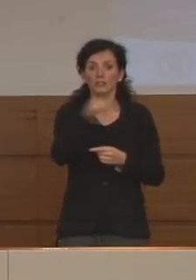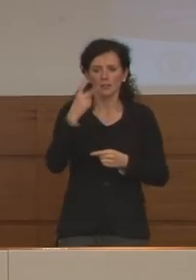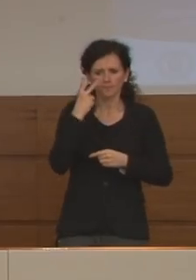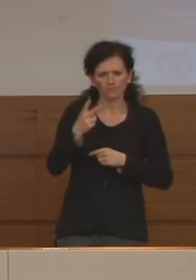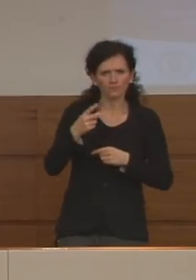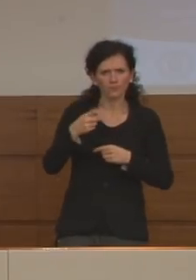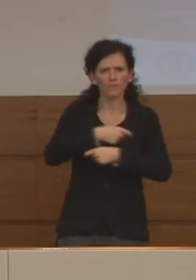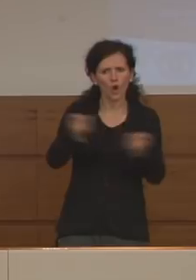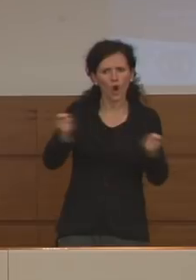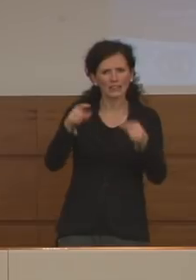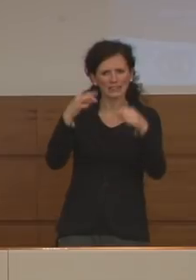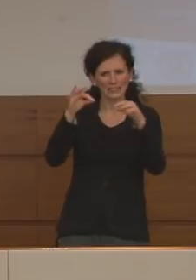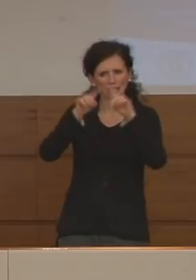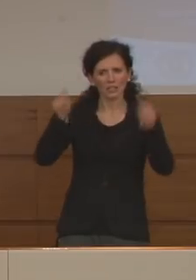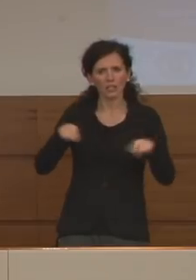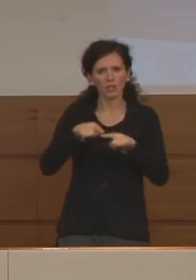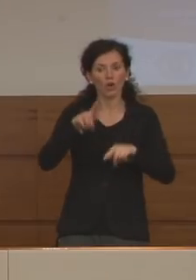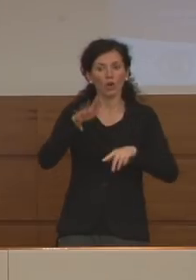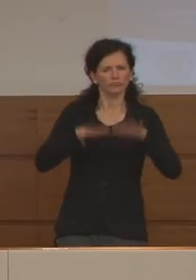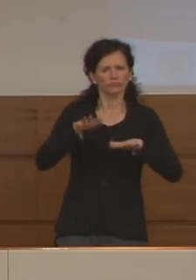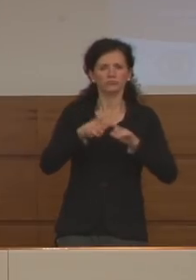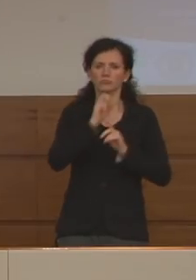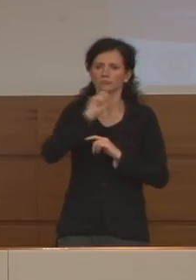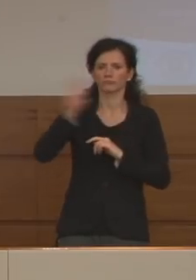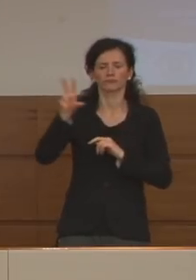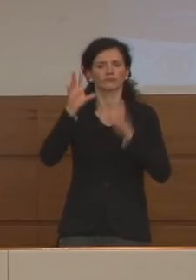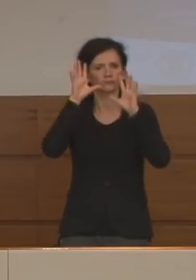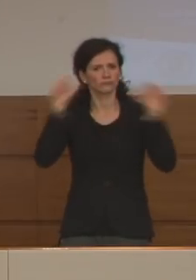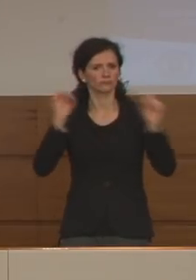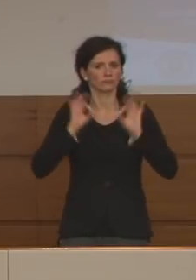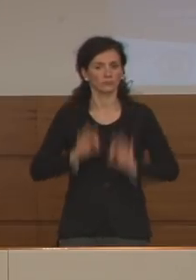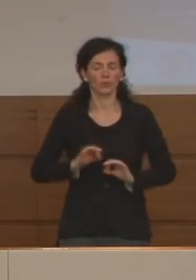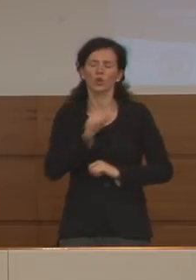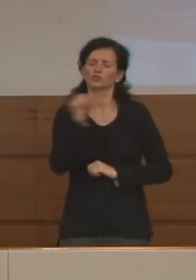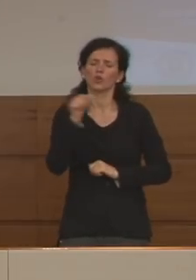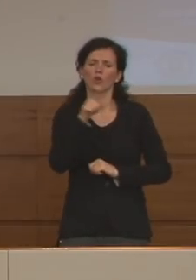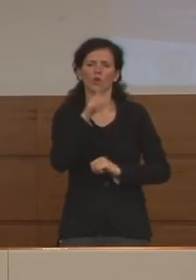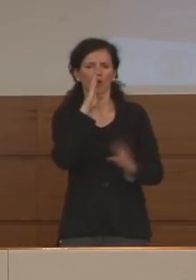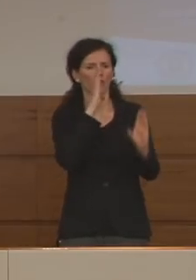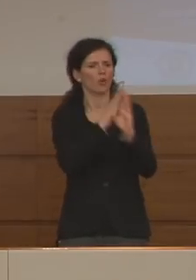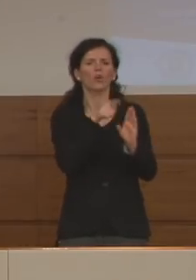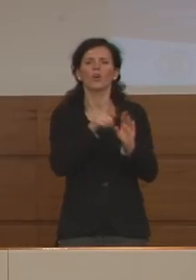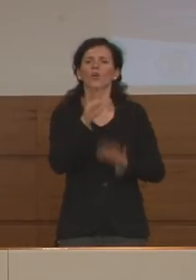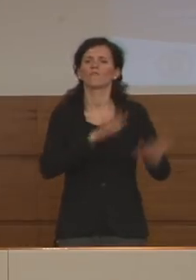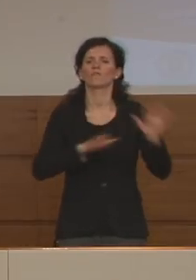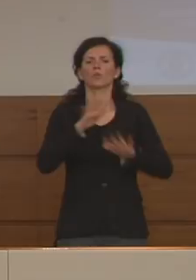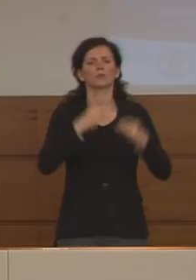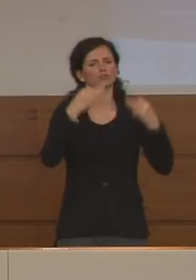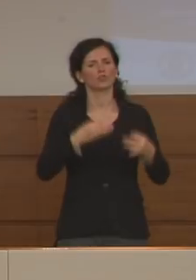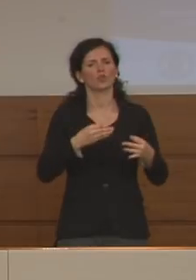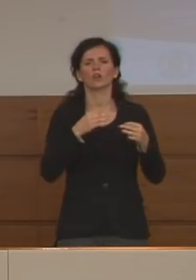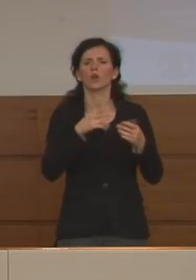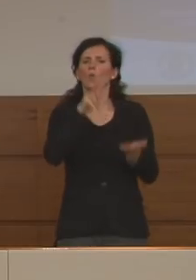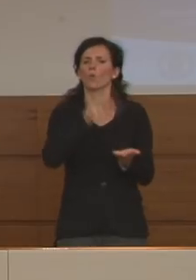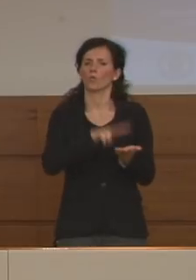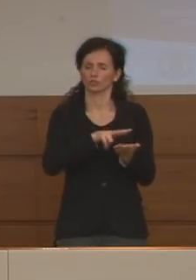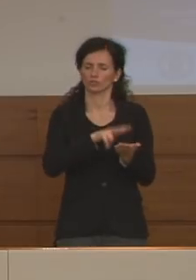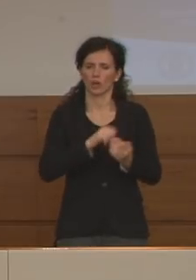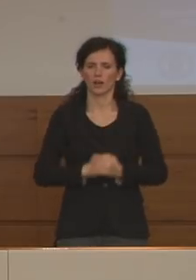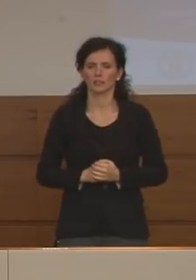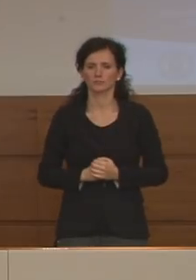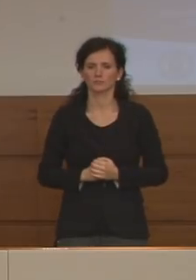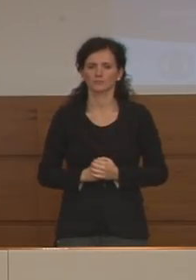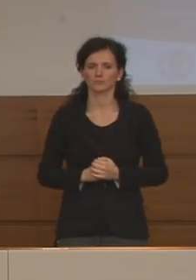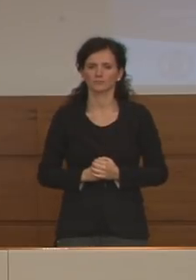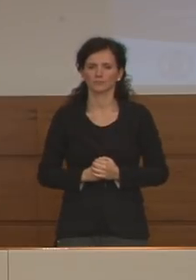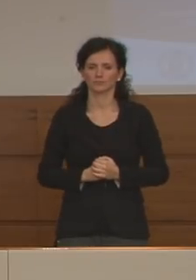ed informarsi solo attraverso quelli che sono i canali ufficiali infine permettetemi di dire che in